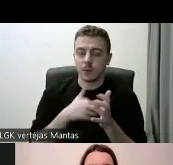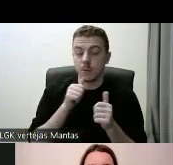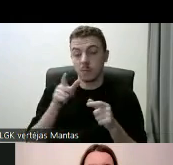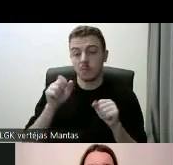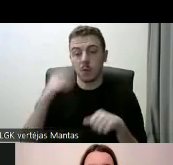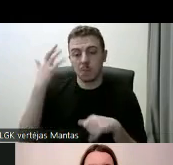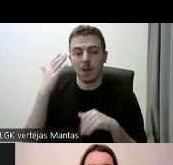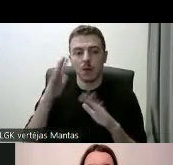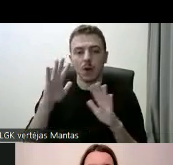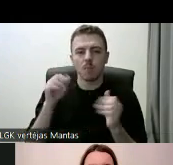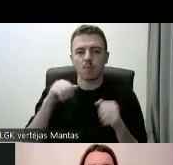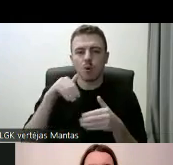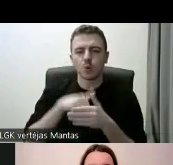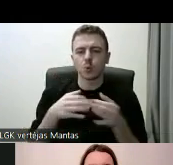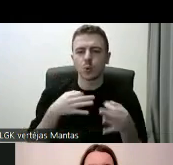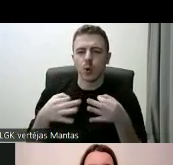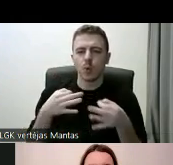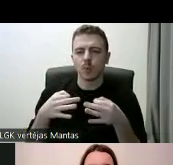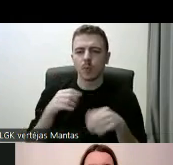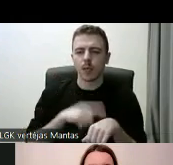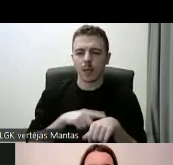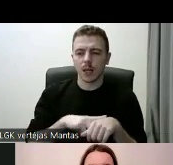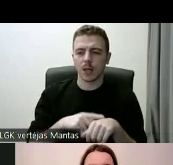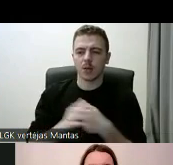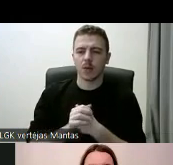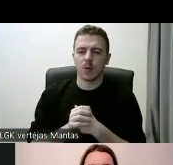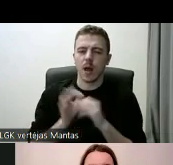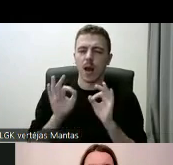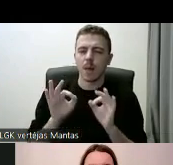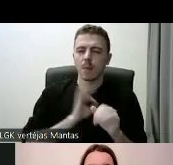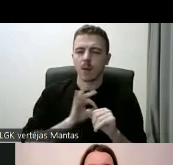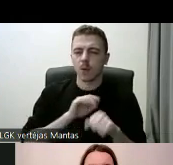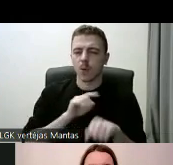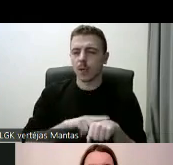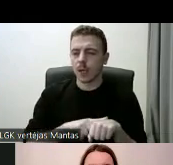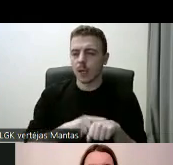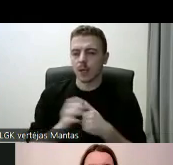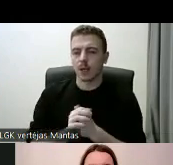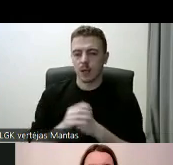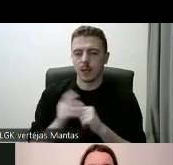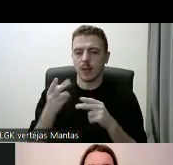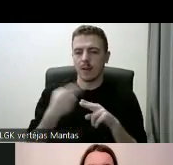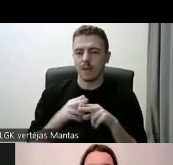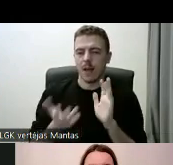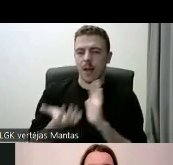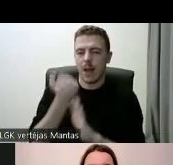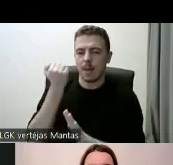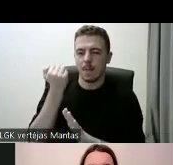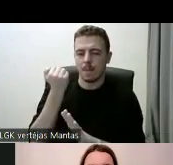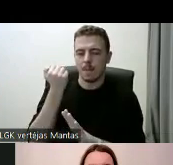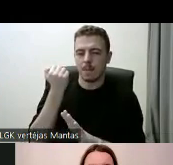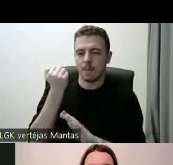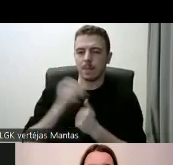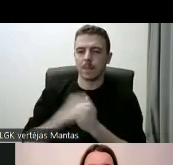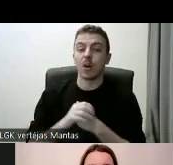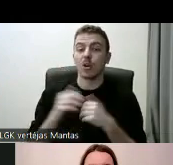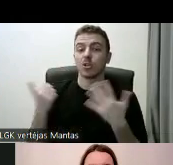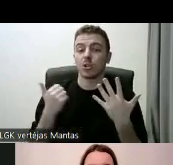galėtumėte sutaupyti laiko arba tinkamiau ir efektyviau išnaudoti laiką, kad pasiektumėte savo vizijas. Šeštoji